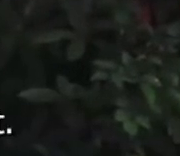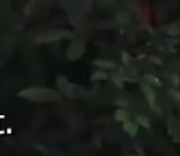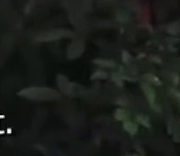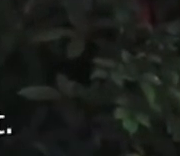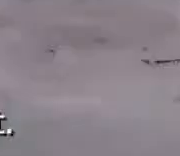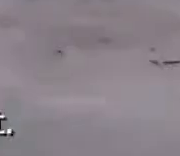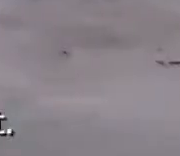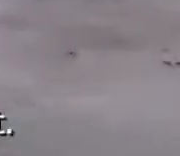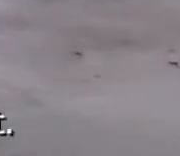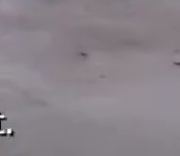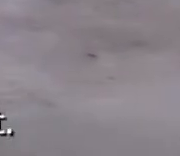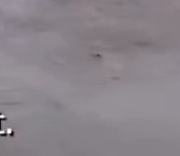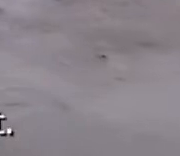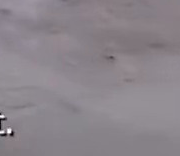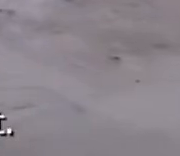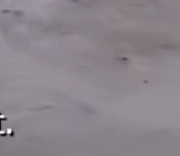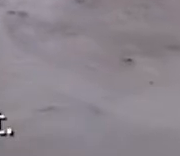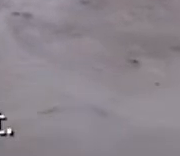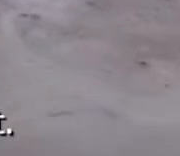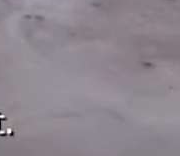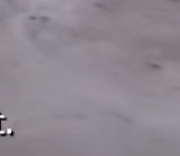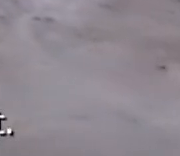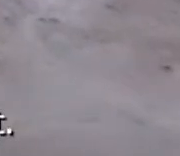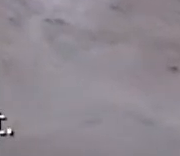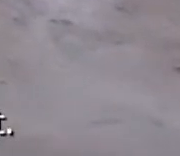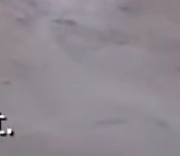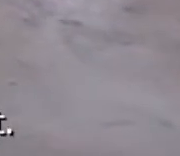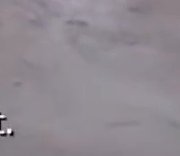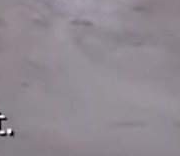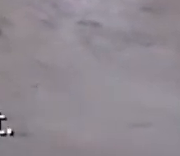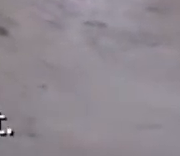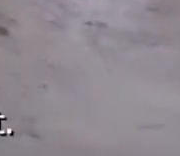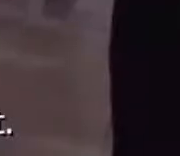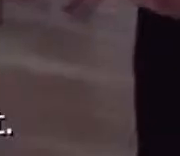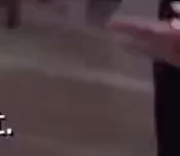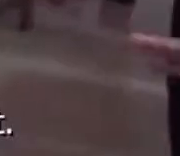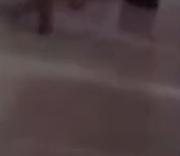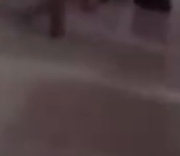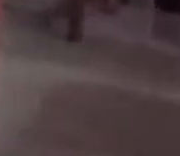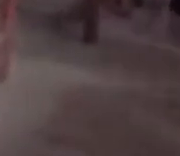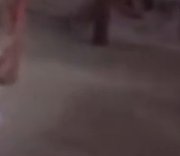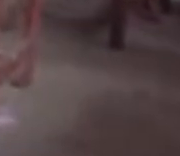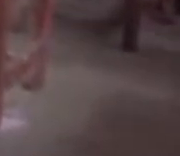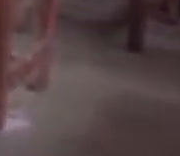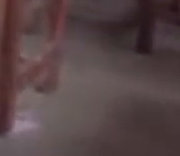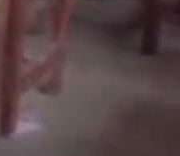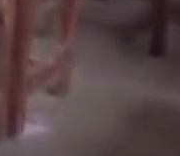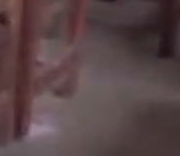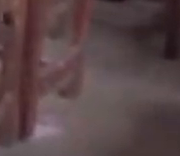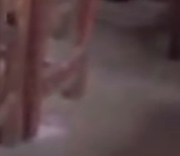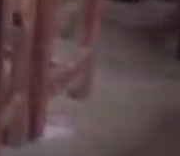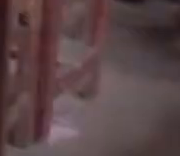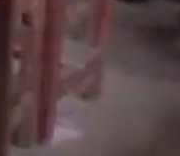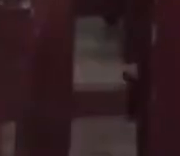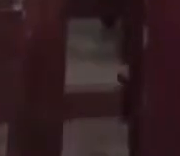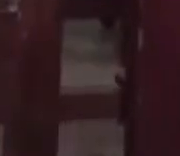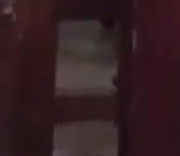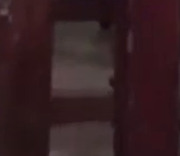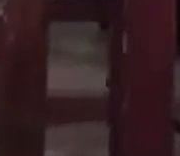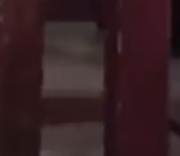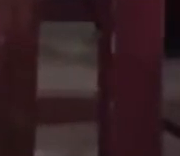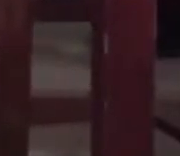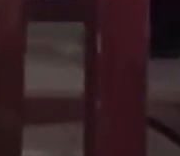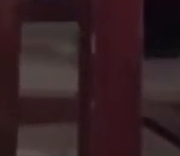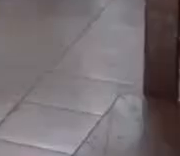dilakukan sebagai upaya untuk mengurangi risiko bencana dan dampak yang ditimbulkan. Edukasi bagi masyarakat